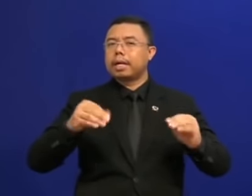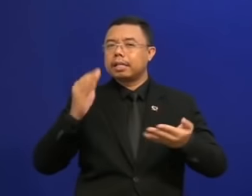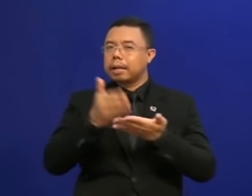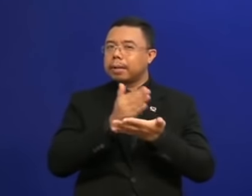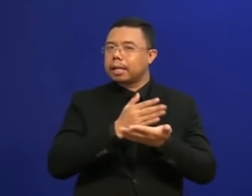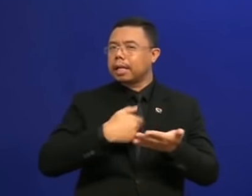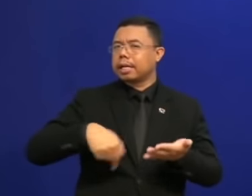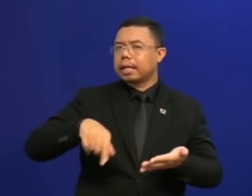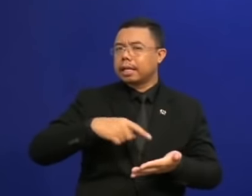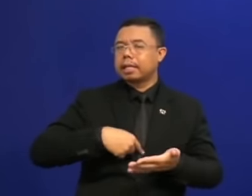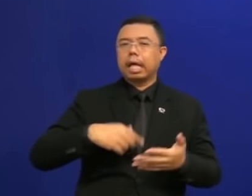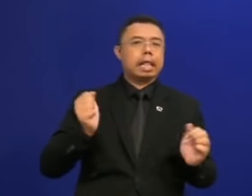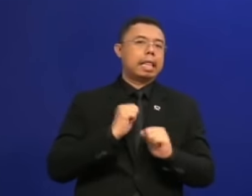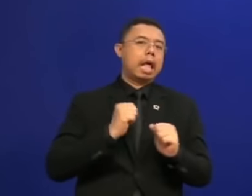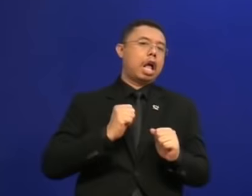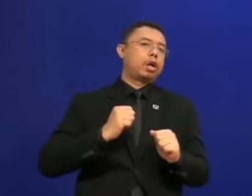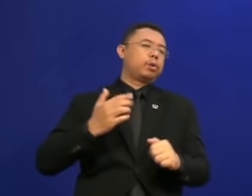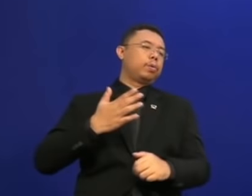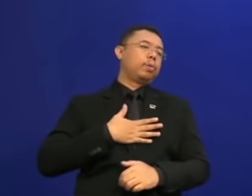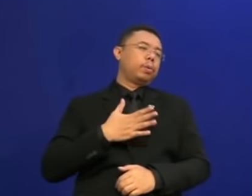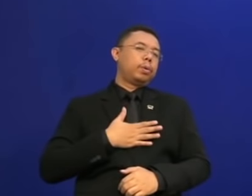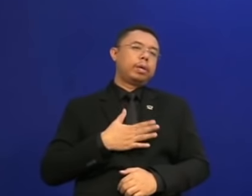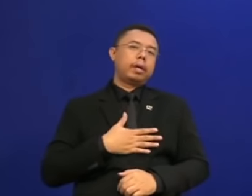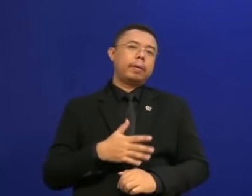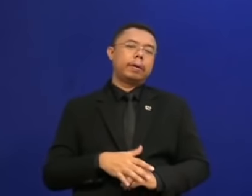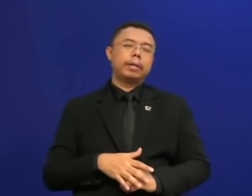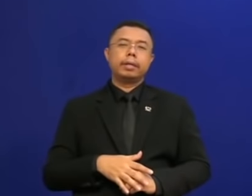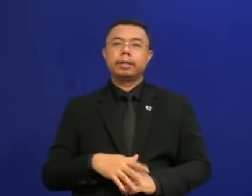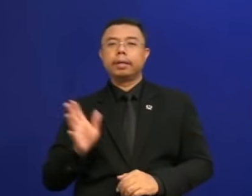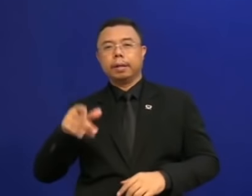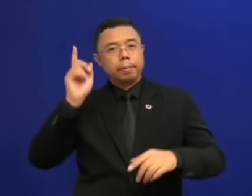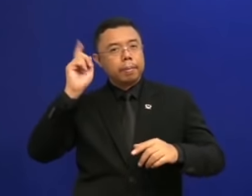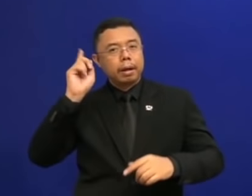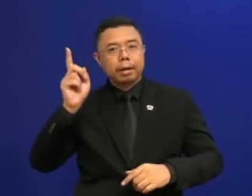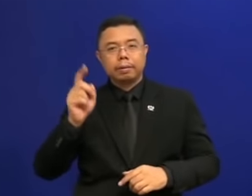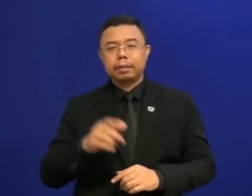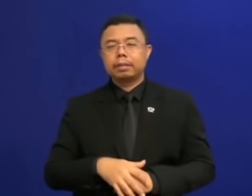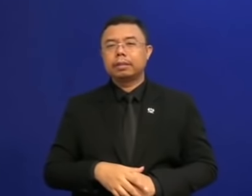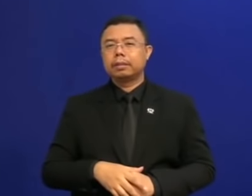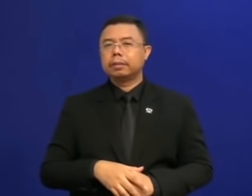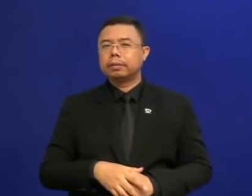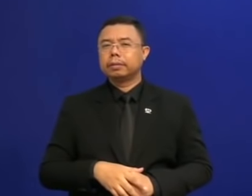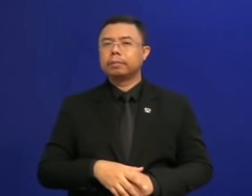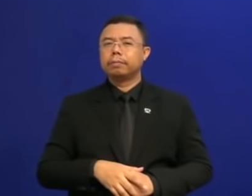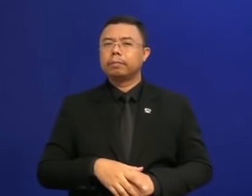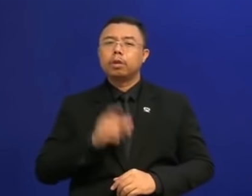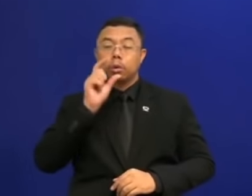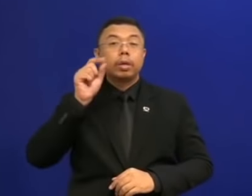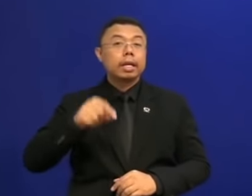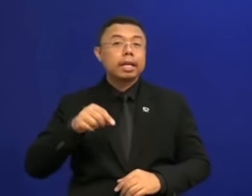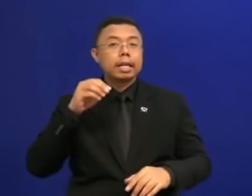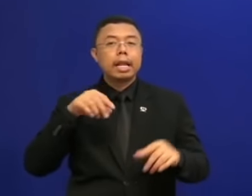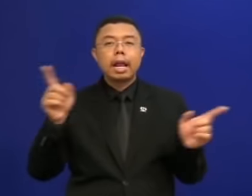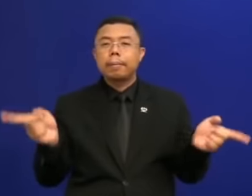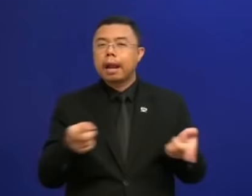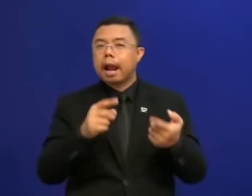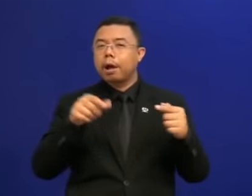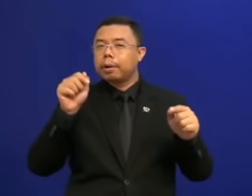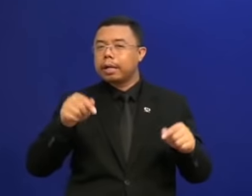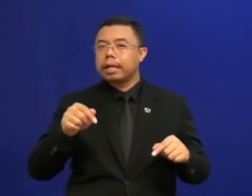bagian kita, ngeri kali, bahaya itu. Makanya di lagu ini